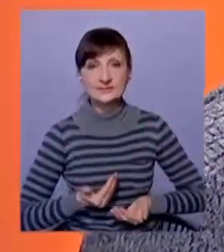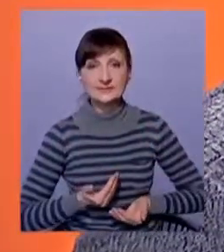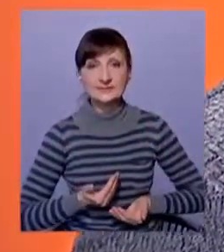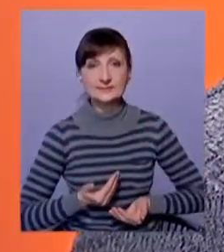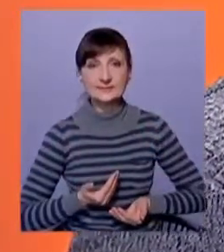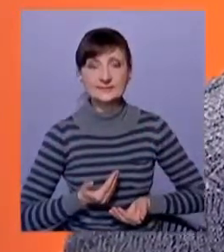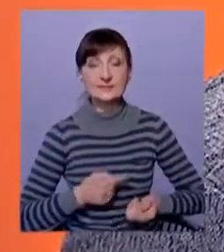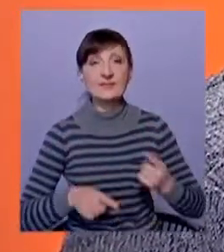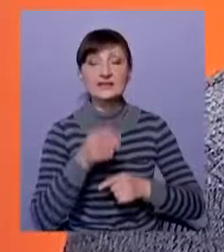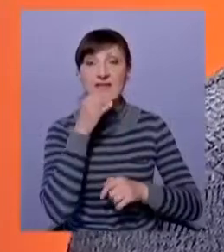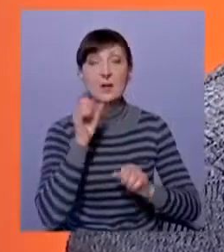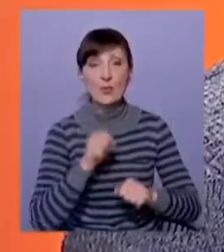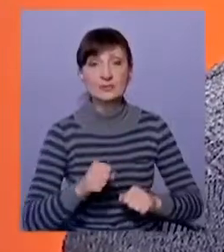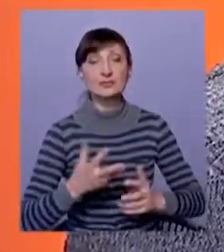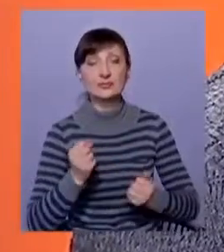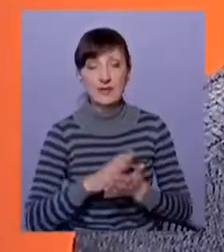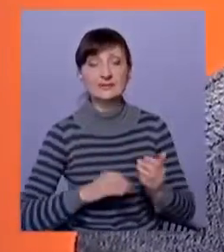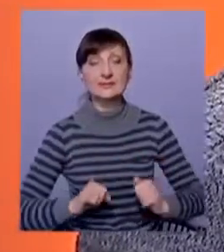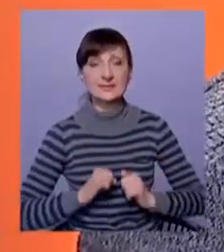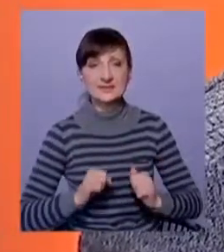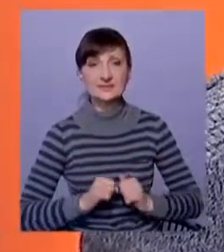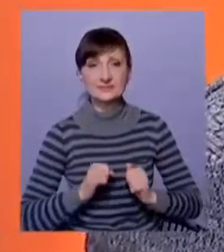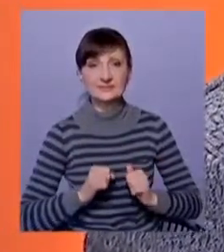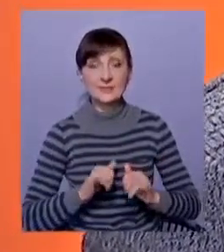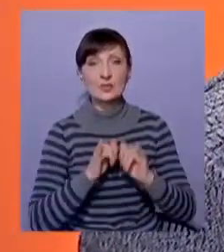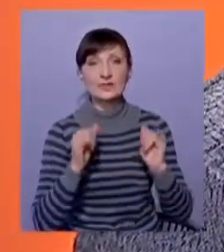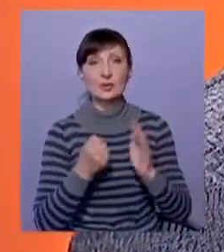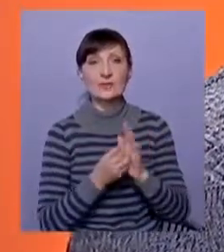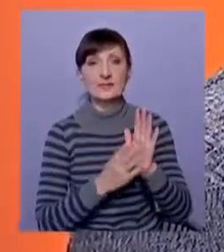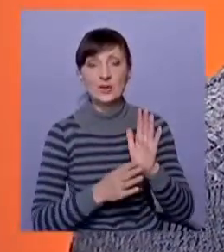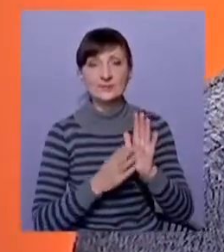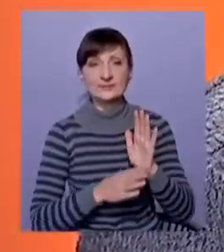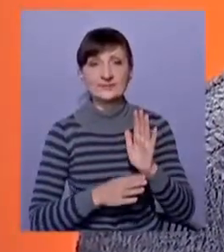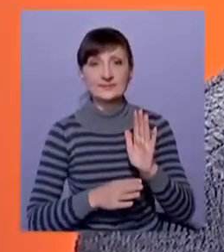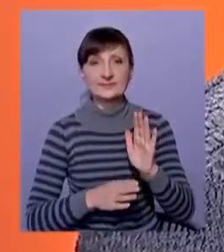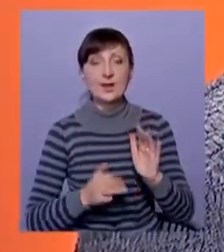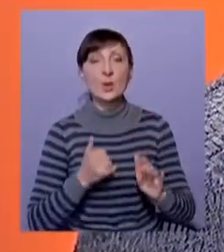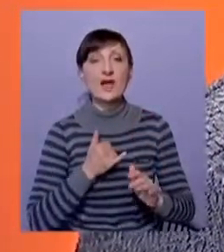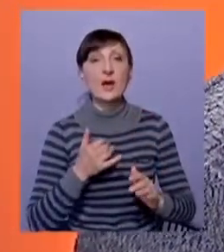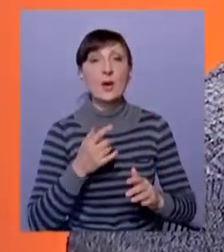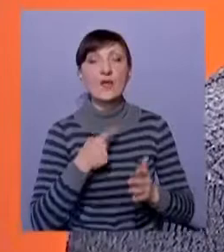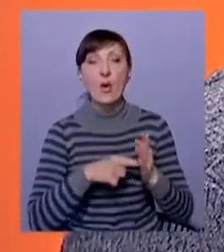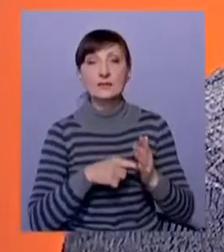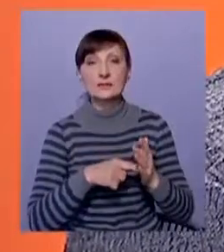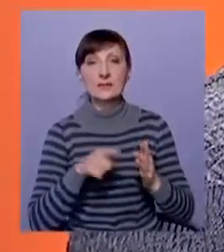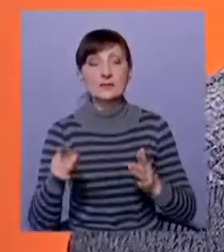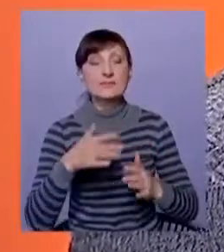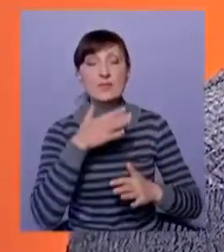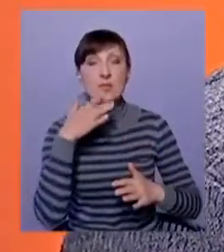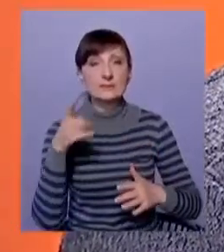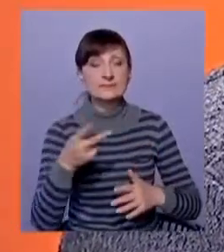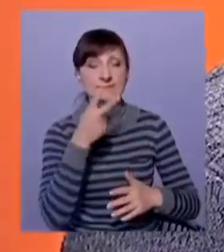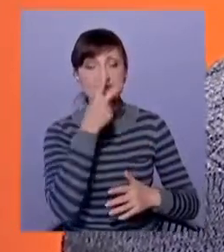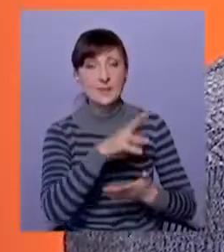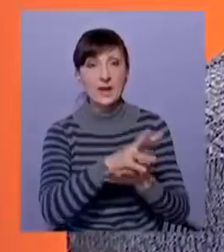есть к чему стремиться. И вообще очень много у нас в нашем городе было для них, послужило